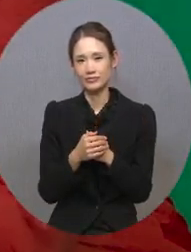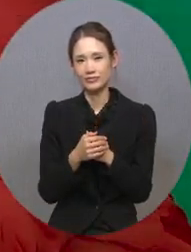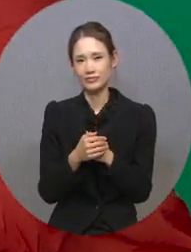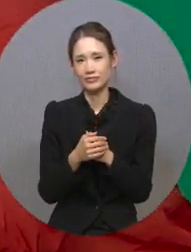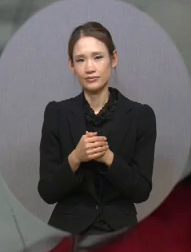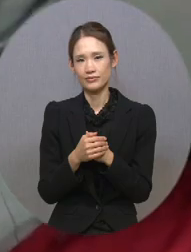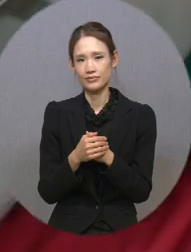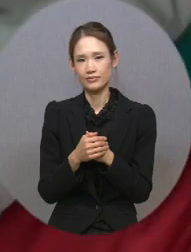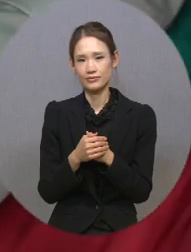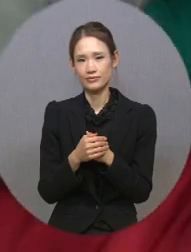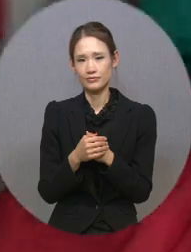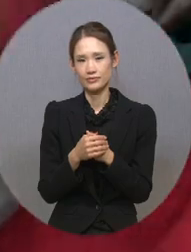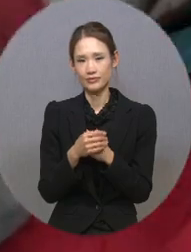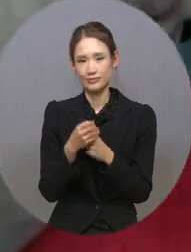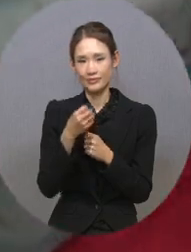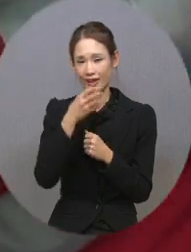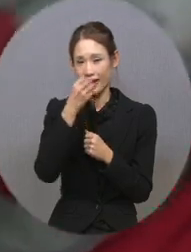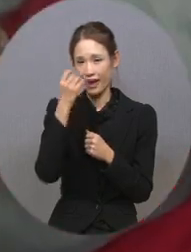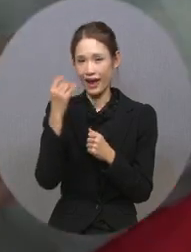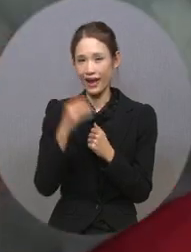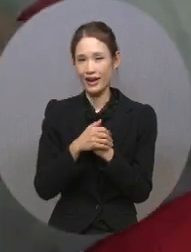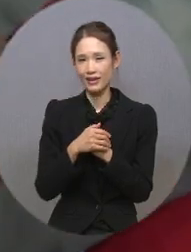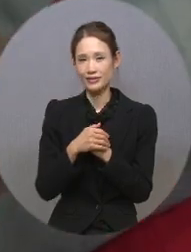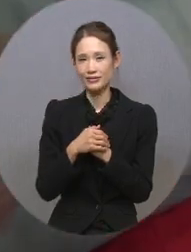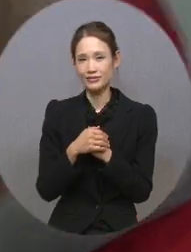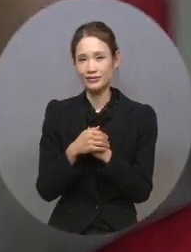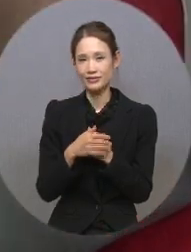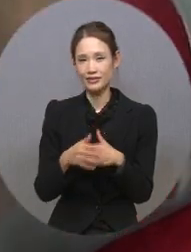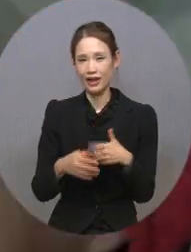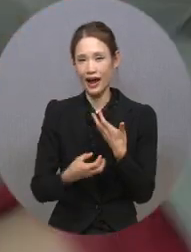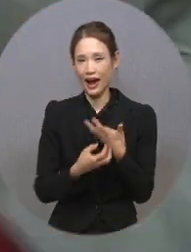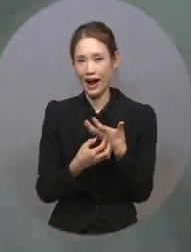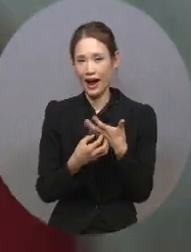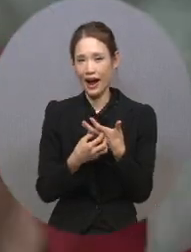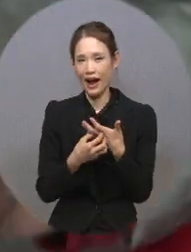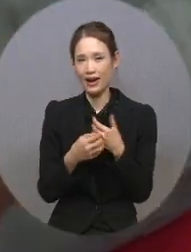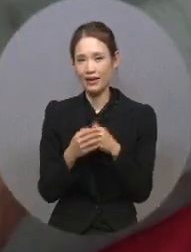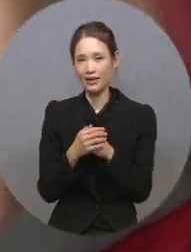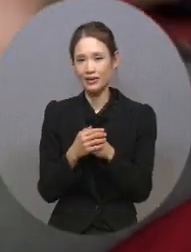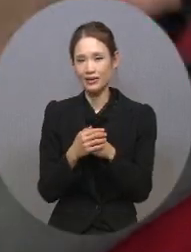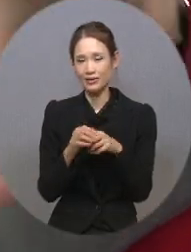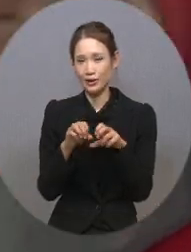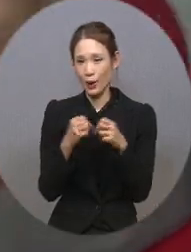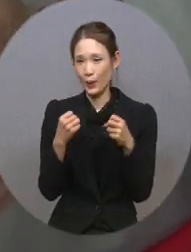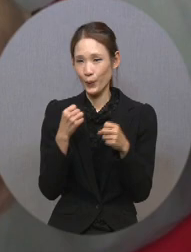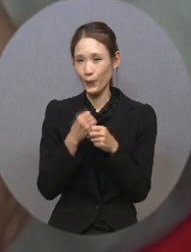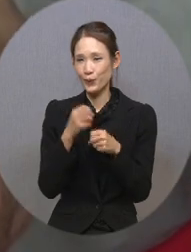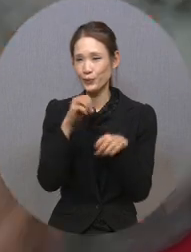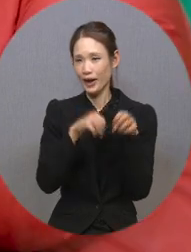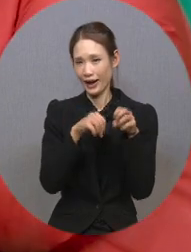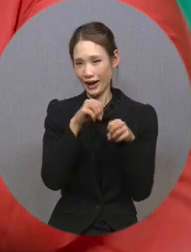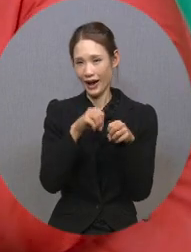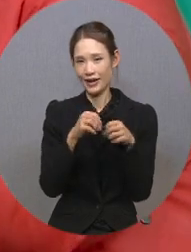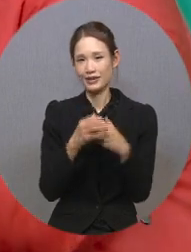보세요. 뭐야? 단말쌀로 만든 갓 지은 밥인데 여기에다가 영암에 생산 고구마를 해서